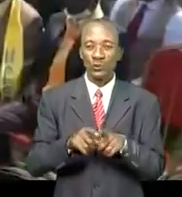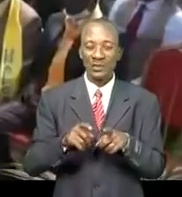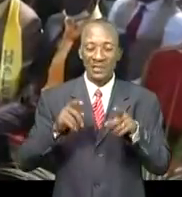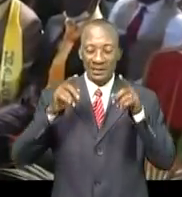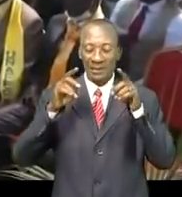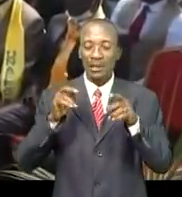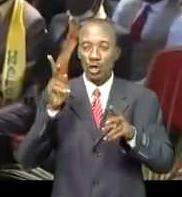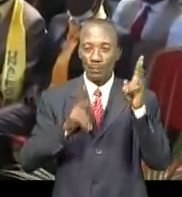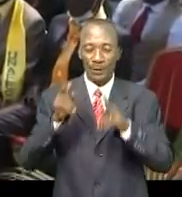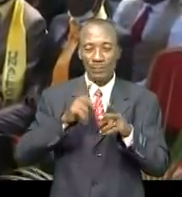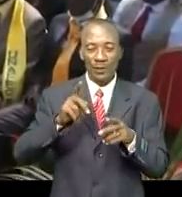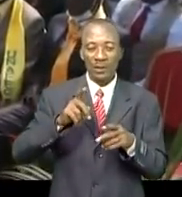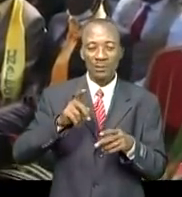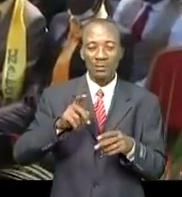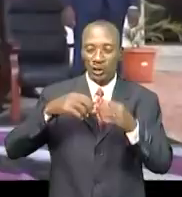division.